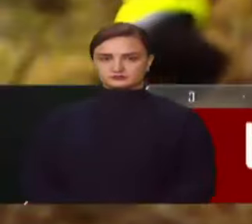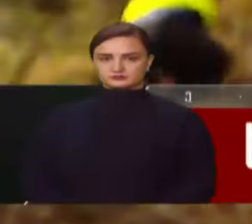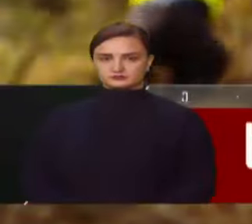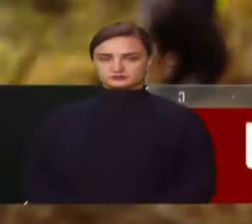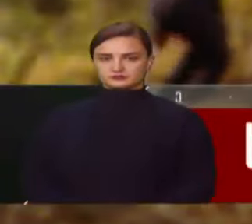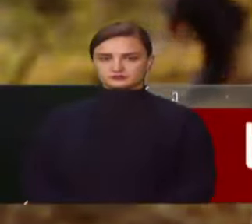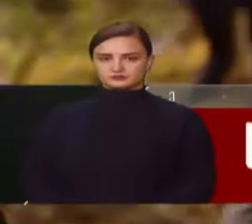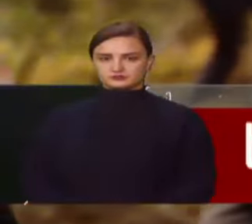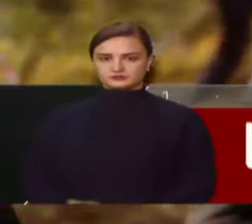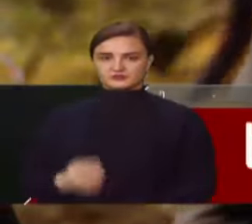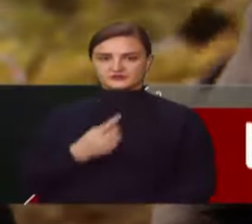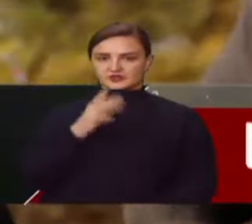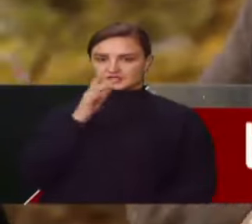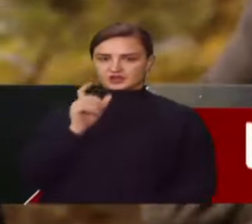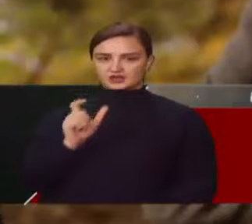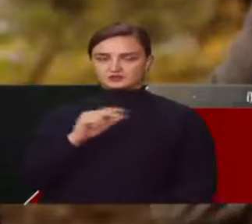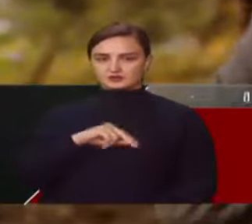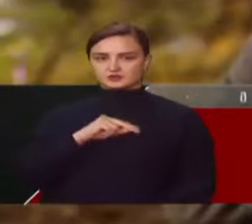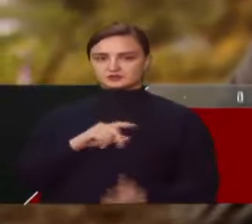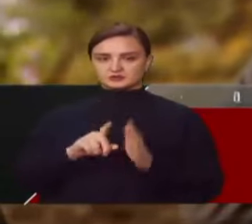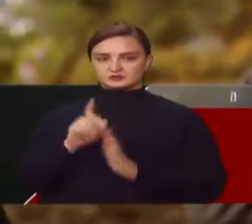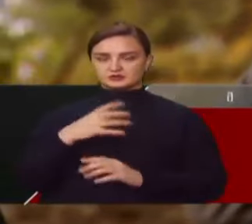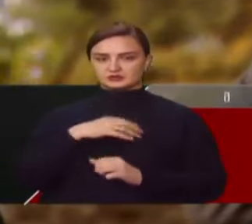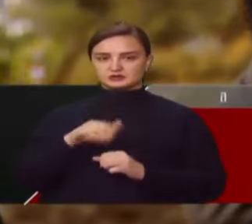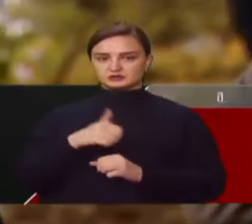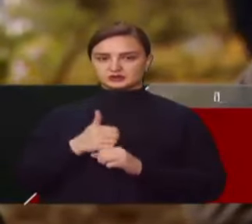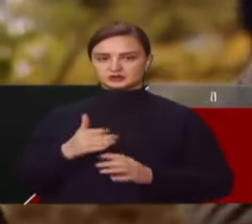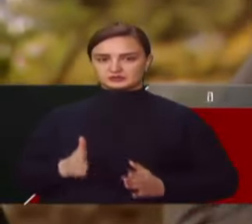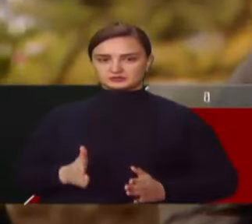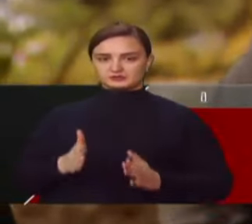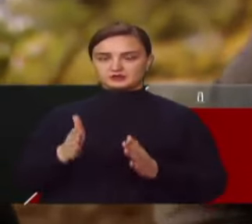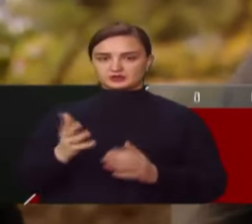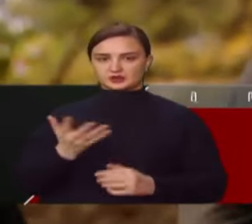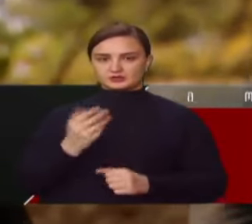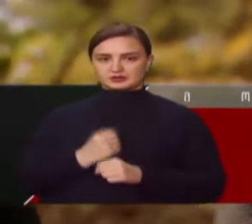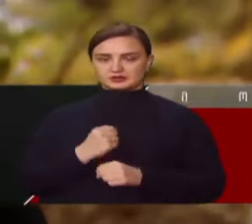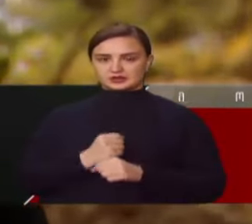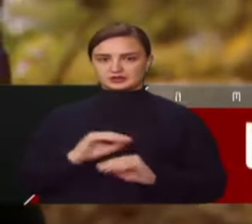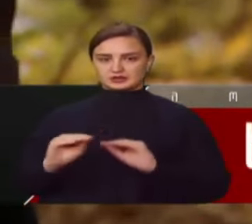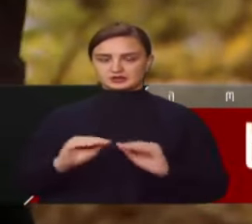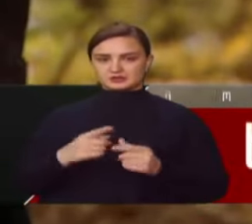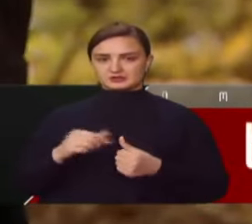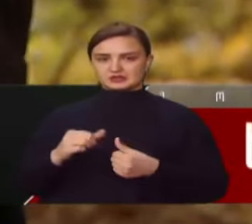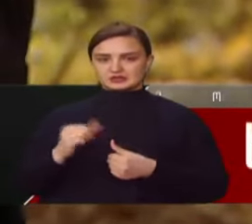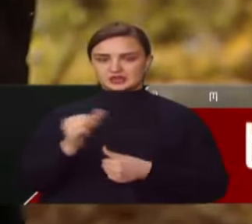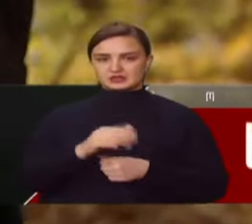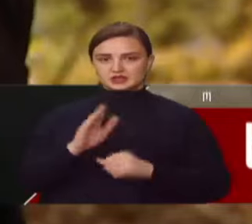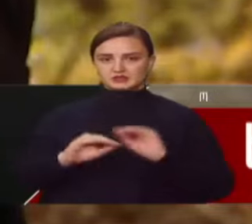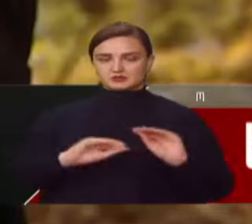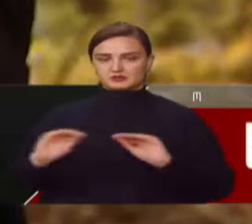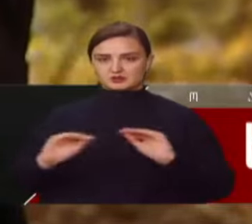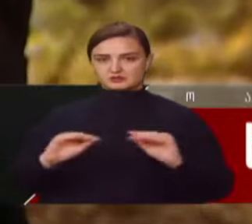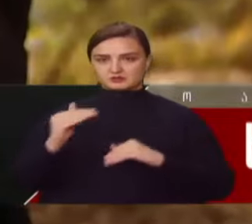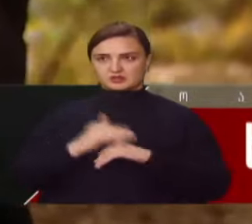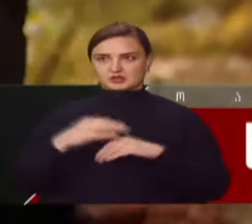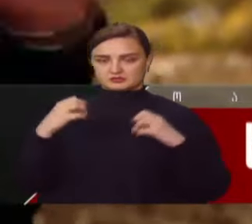პირველი ეტაპის სამუშაოები დაწყებულია, ეს არის ძირითადი ბილიკი, რომელიც კეთდება, გარდა ამისა მოეწყობა